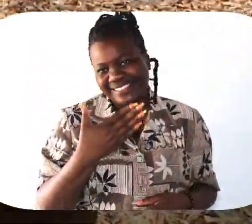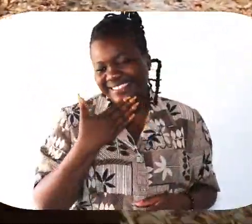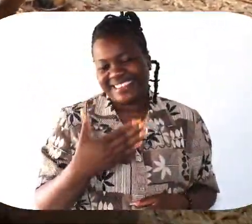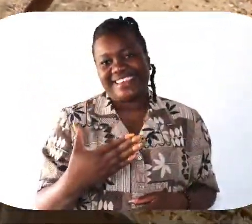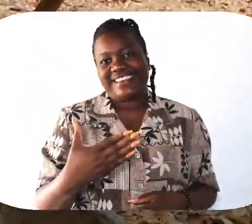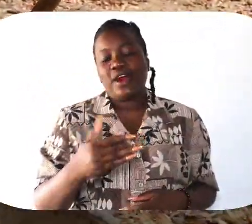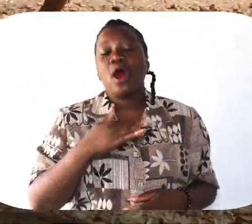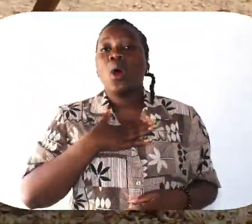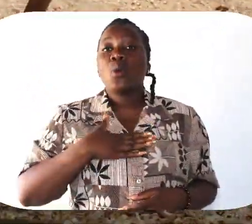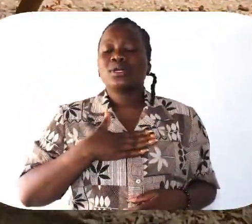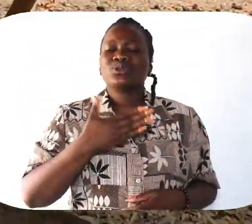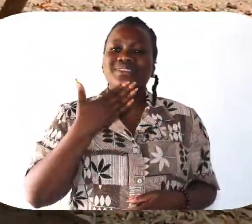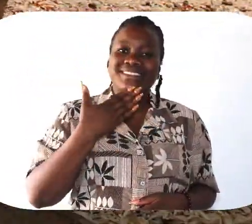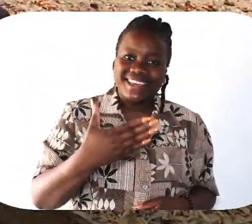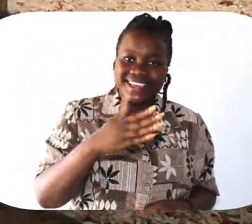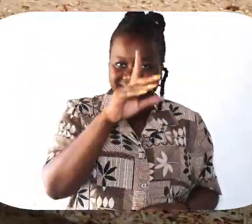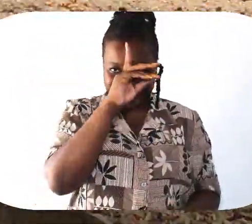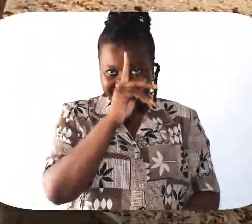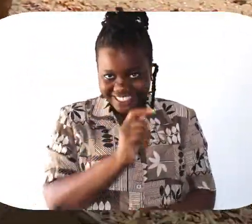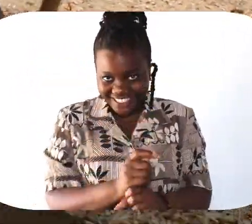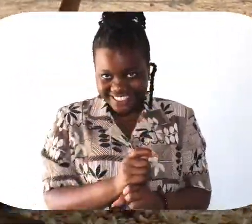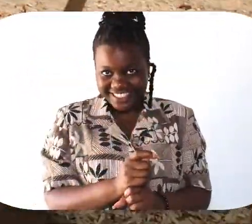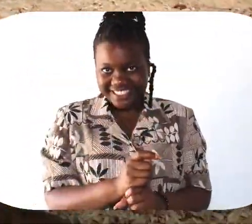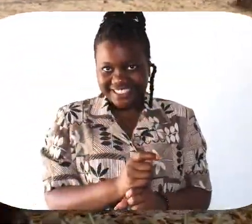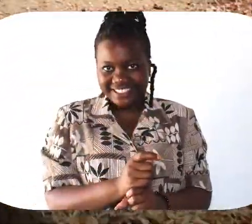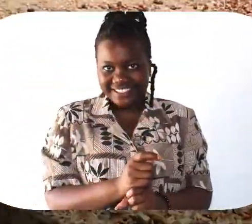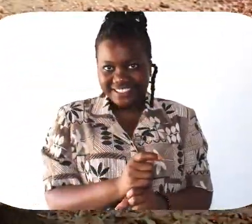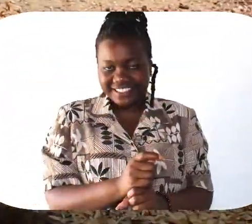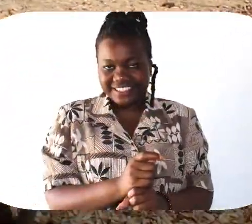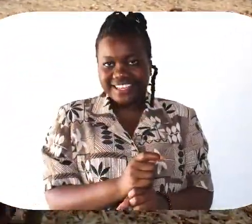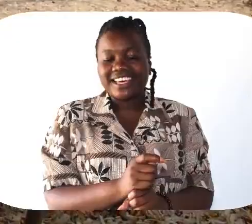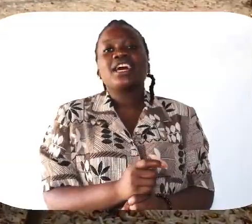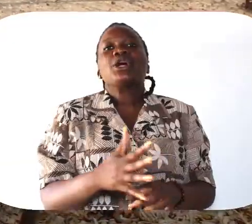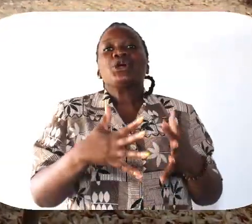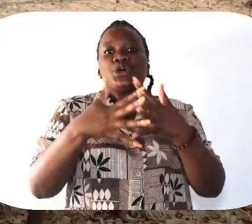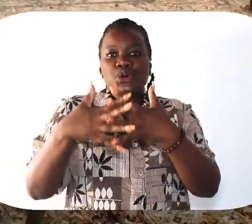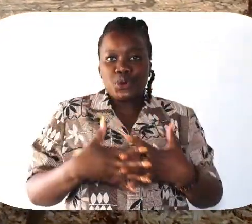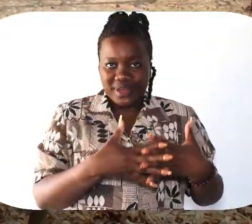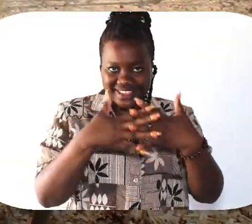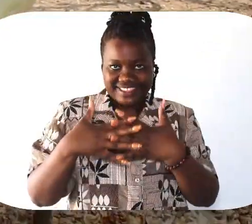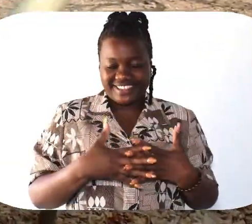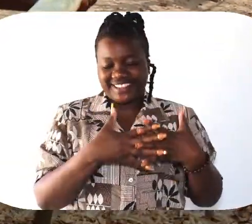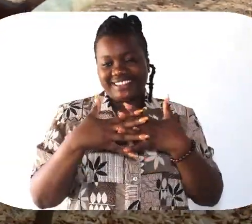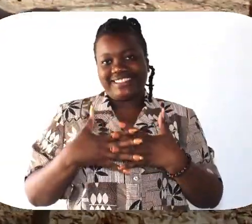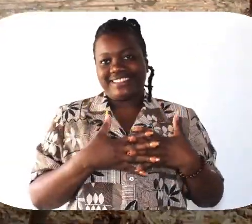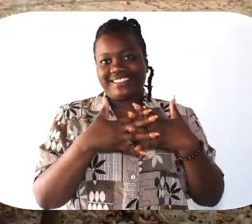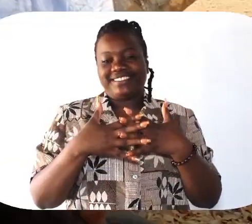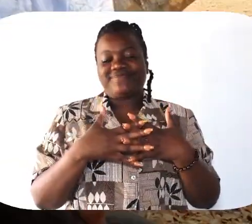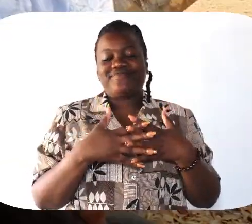emaoko aya ndiri kuzvitenda ndoda kutendawo weDZT